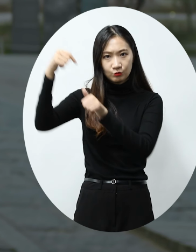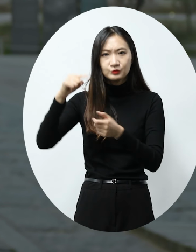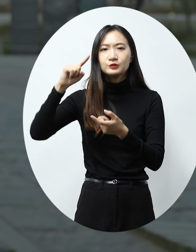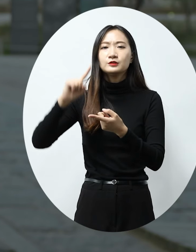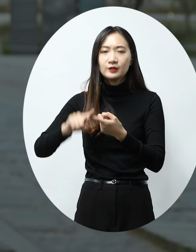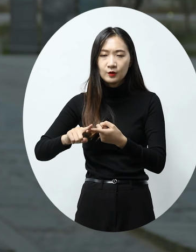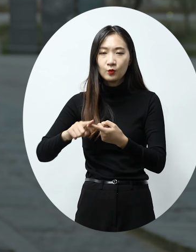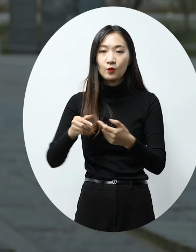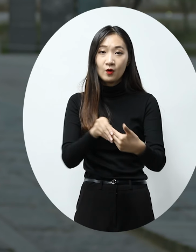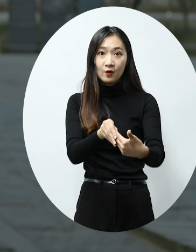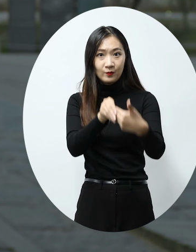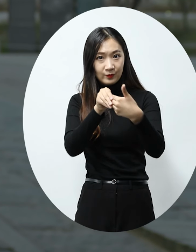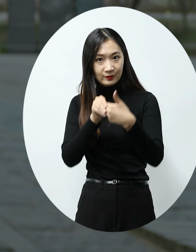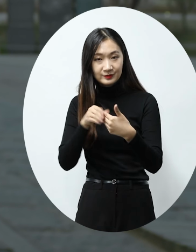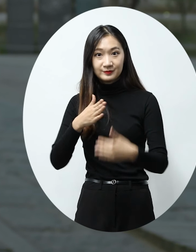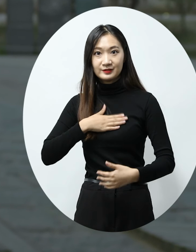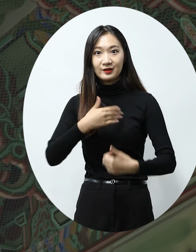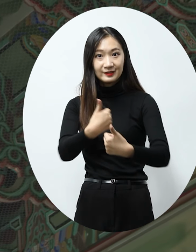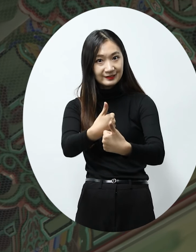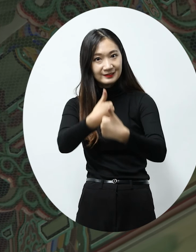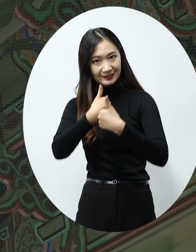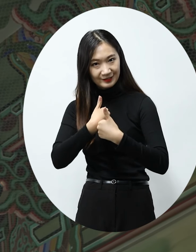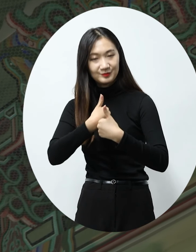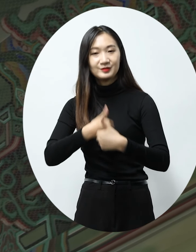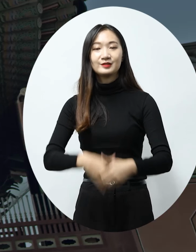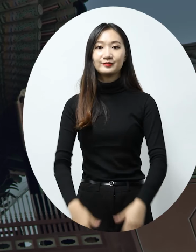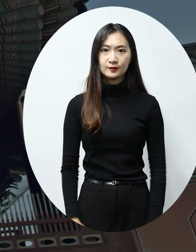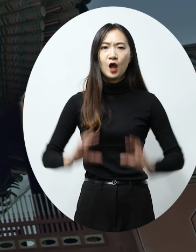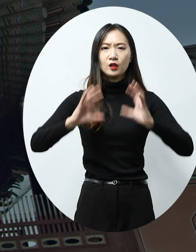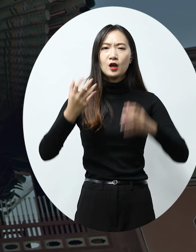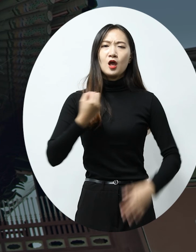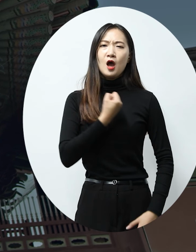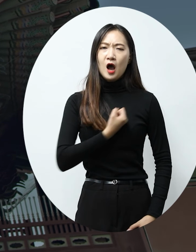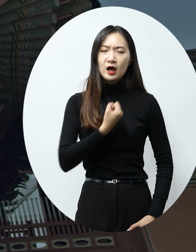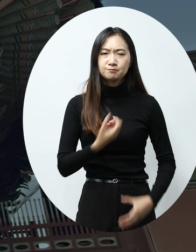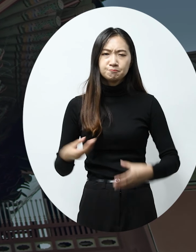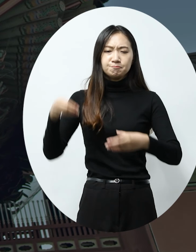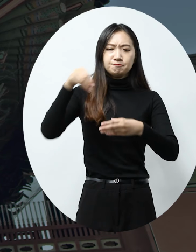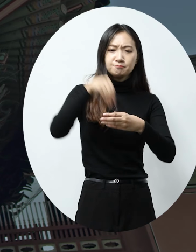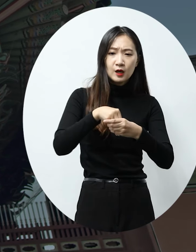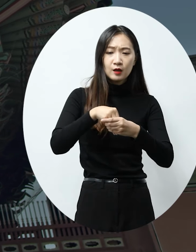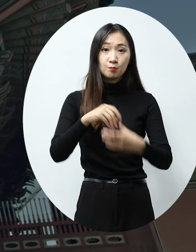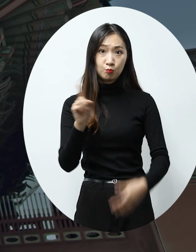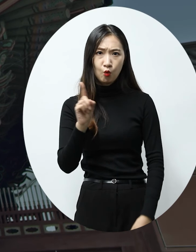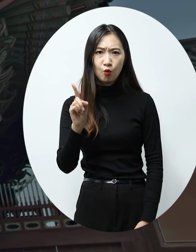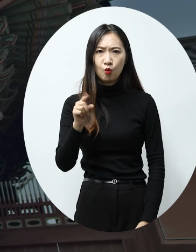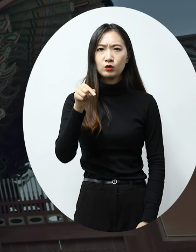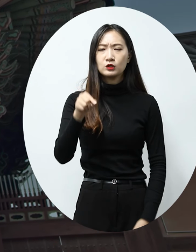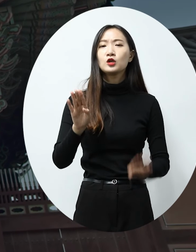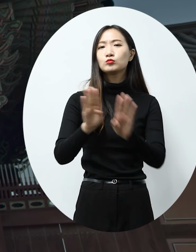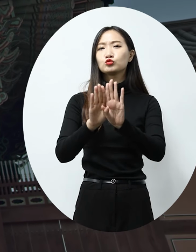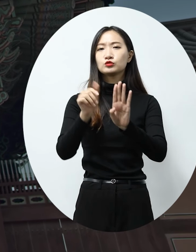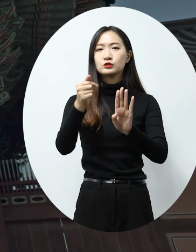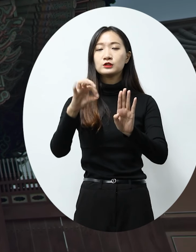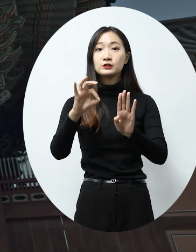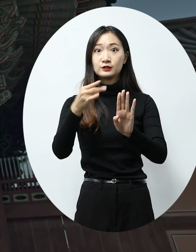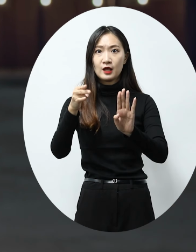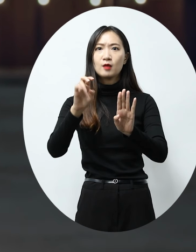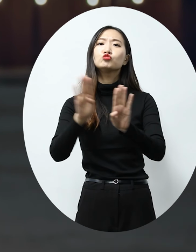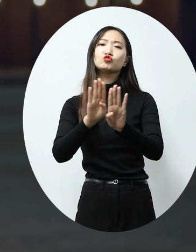모시겠으니 저를 따라오시지요 나라의 한을 온몸으로 받아낸 것이 바로 이